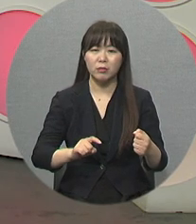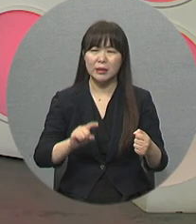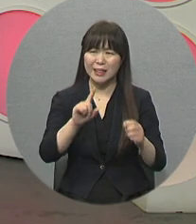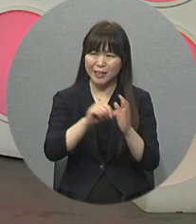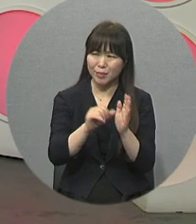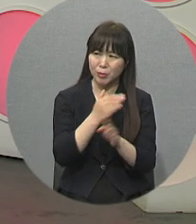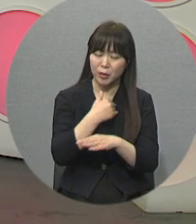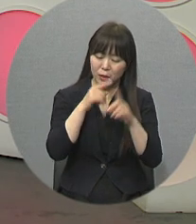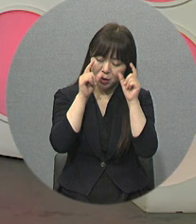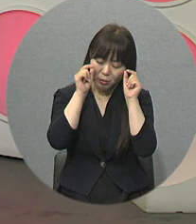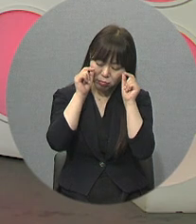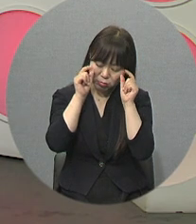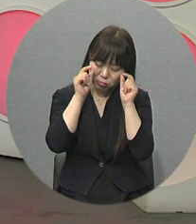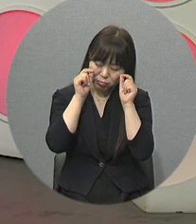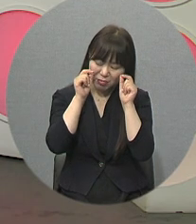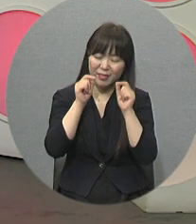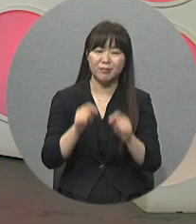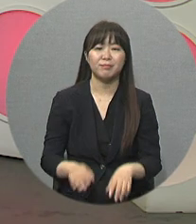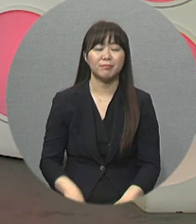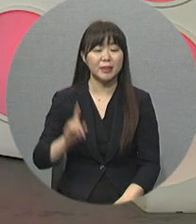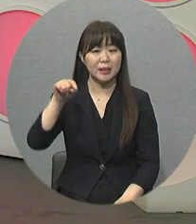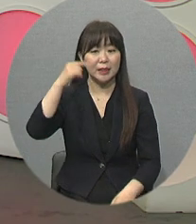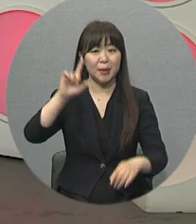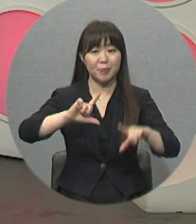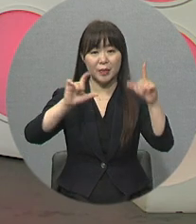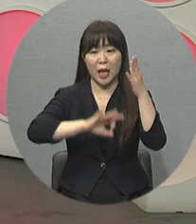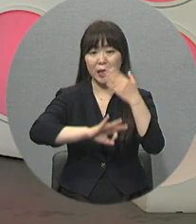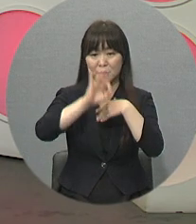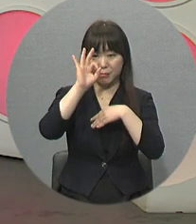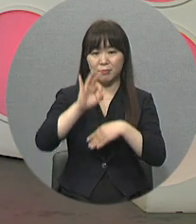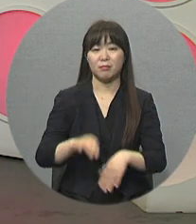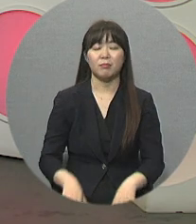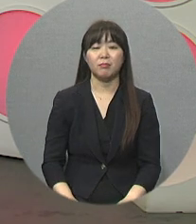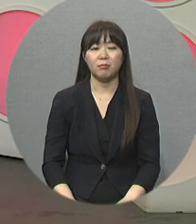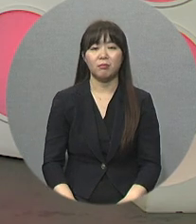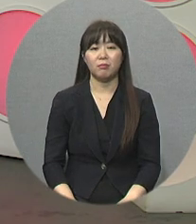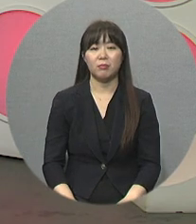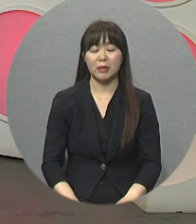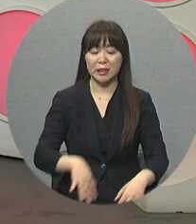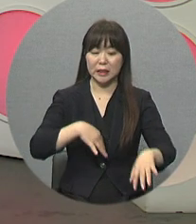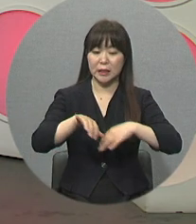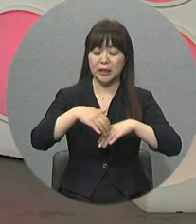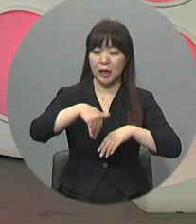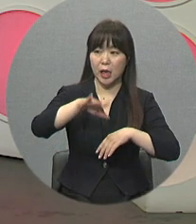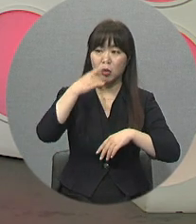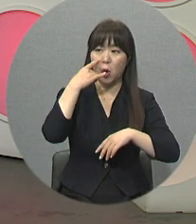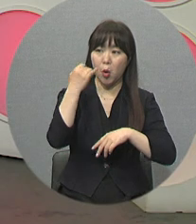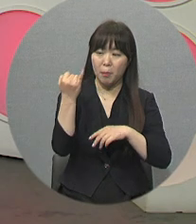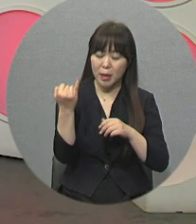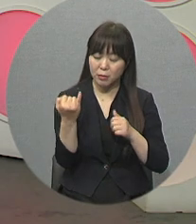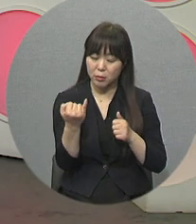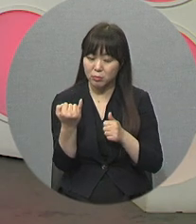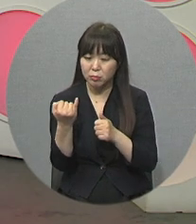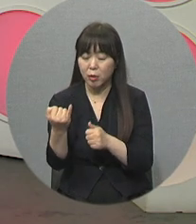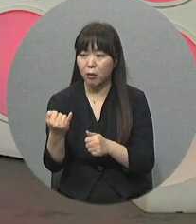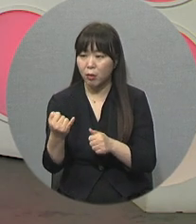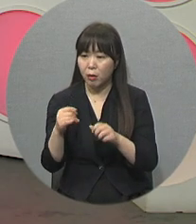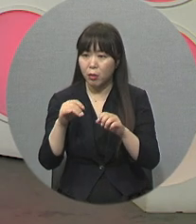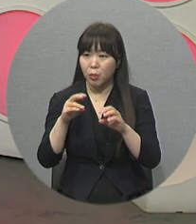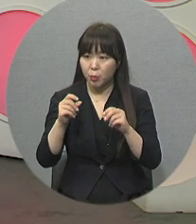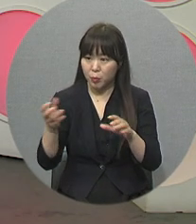이루지 못했습니다. 다음날 아침 읍내를 가는 엄마를 따라 나섰습니다. 모래 많이